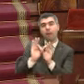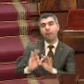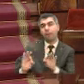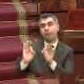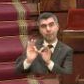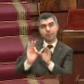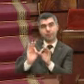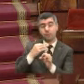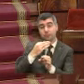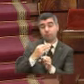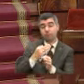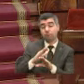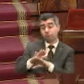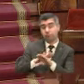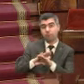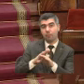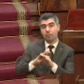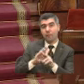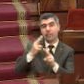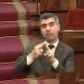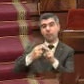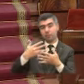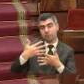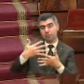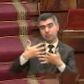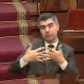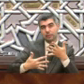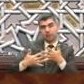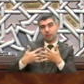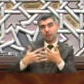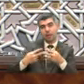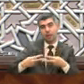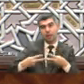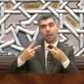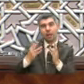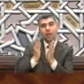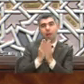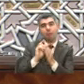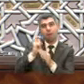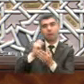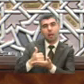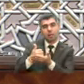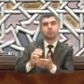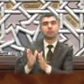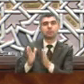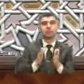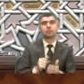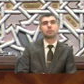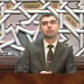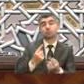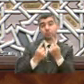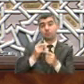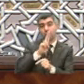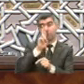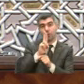انه تكملوا لنا اللائحه ديال المستحقين ديال المنح. شكرا سيد النائب. انتهى الوقت. هل من تعقيب اضافي اخر؟